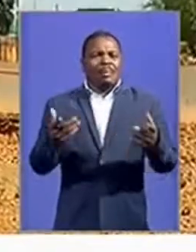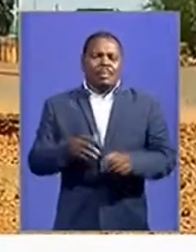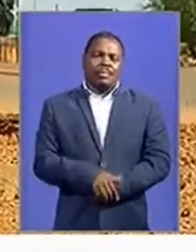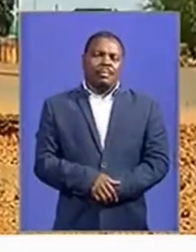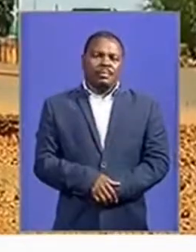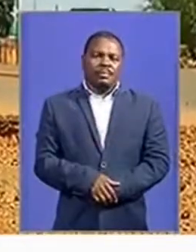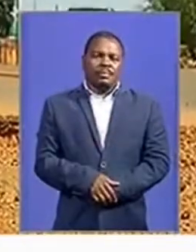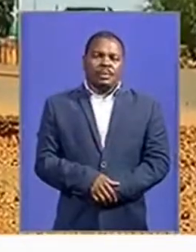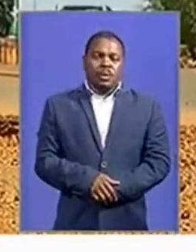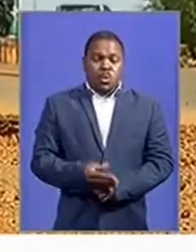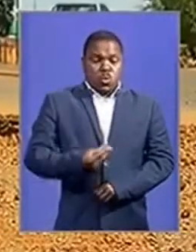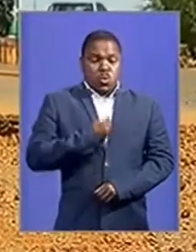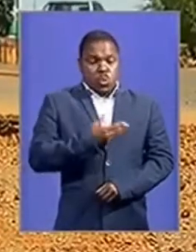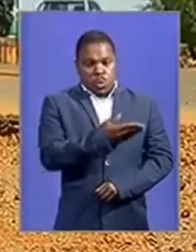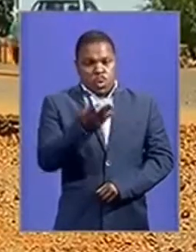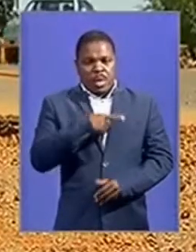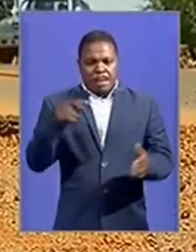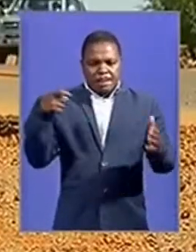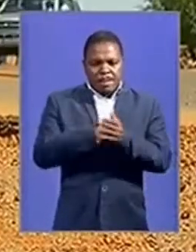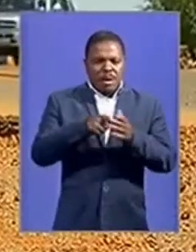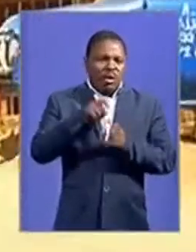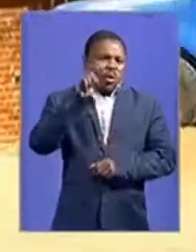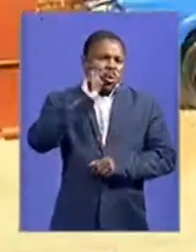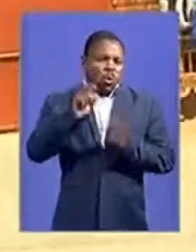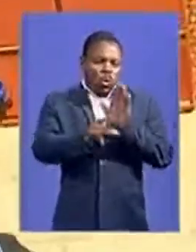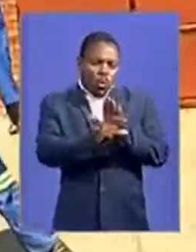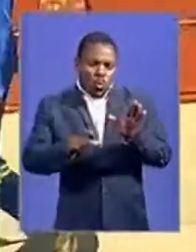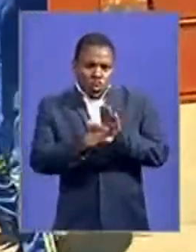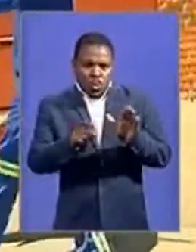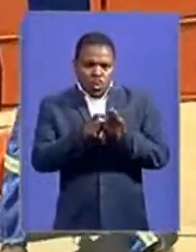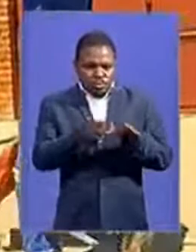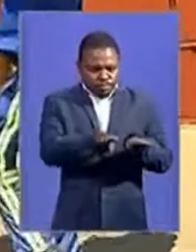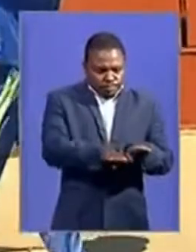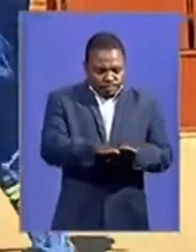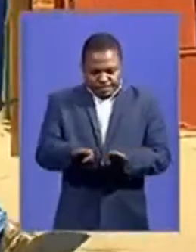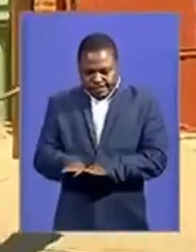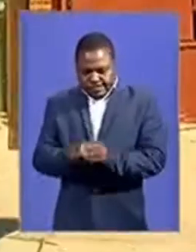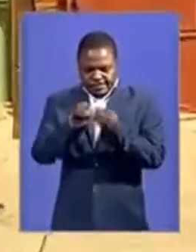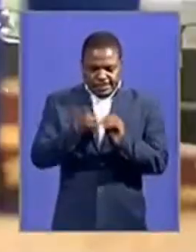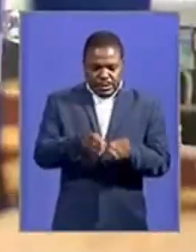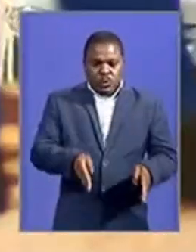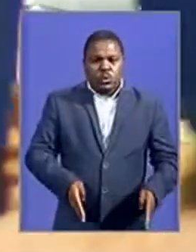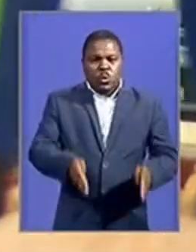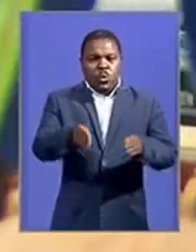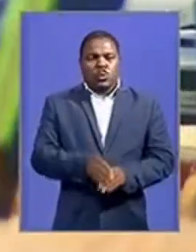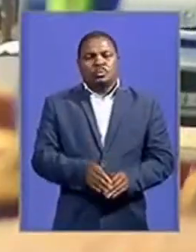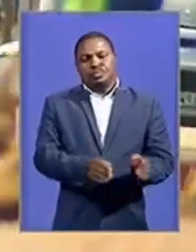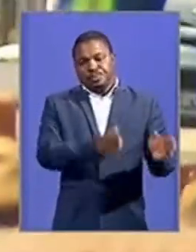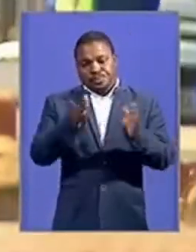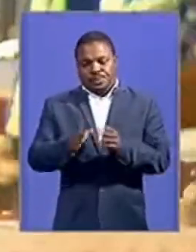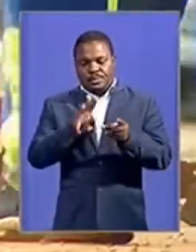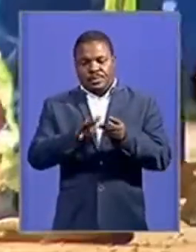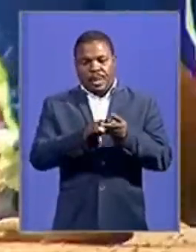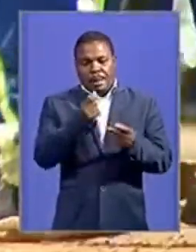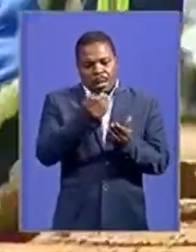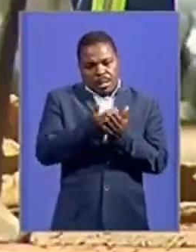pedestrian. Baswa ba reka ditena tšeo di šomišitšwego gomme ba di šomiša go thiba melete yeo mo tseleng. Ka go le lengwe ba šomiša